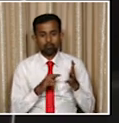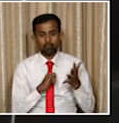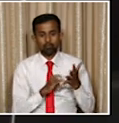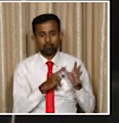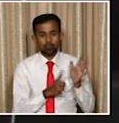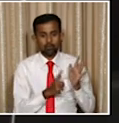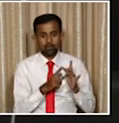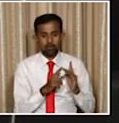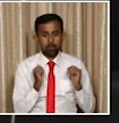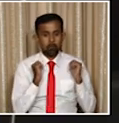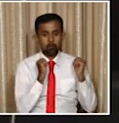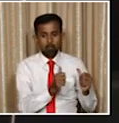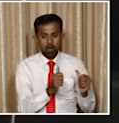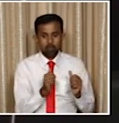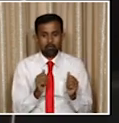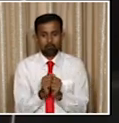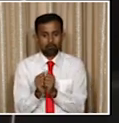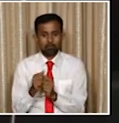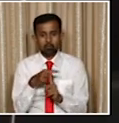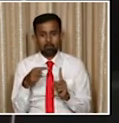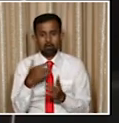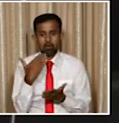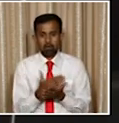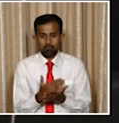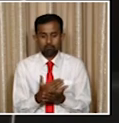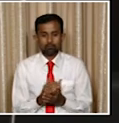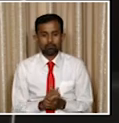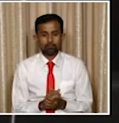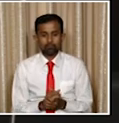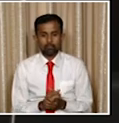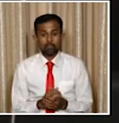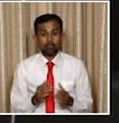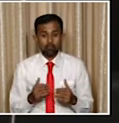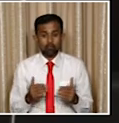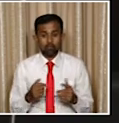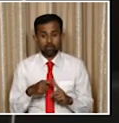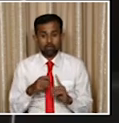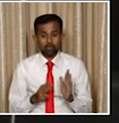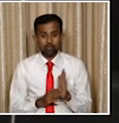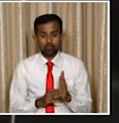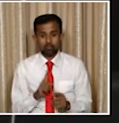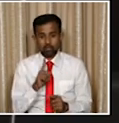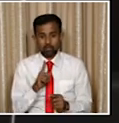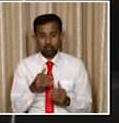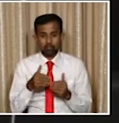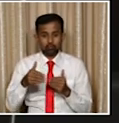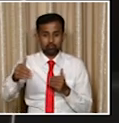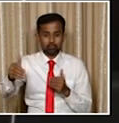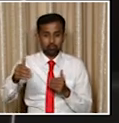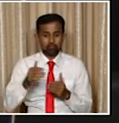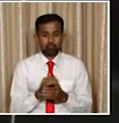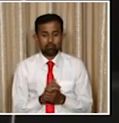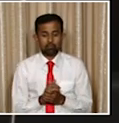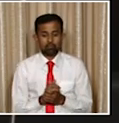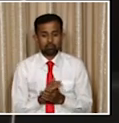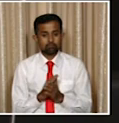கிலோமீட்டர் பாதை இந்த நாட்டிலே வந்த பொழுதும் அந்த பகுதிகளுக்காக 1 கிலோமீட்டர் கூட இன்னும் வேலைகள் நடந்து முடிந்ததாக நான் அறியவில்லை எனவே அவசரமாக அதையும் கவனத்தில் கொள்ளுமாறு